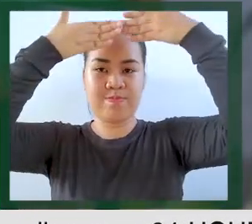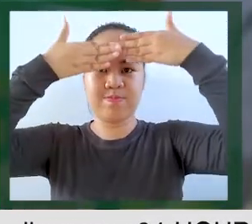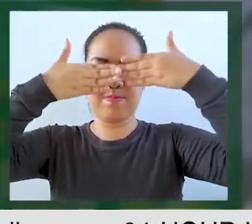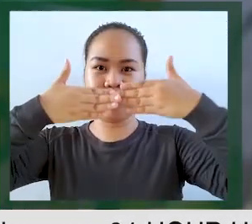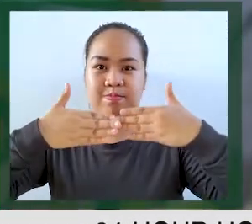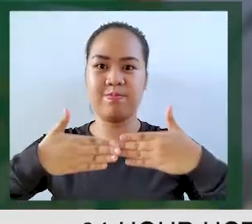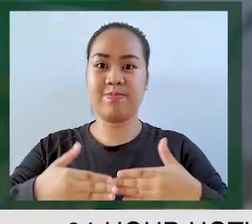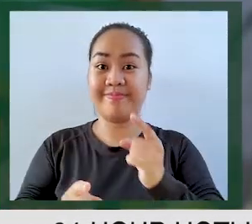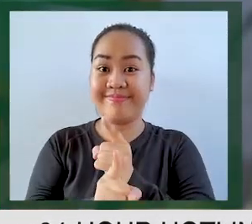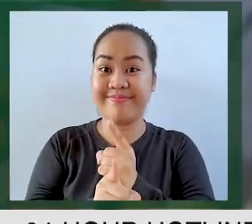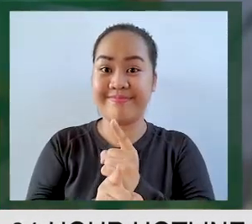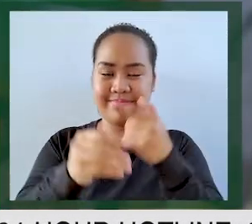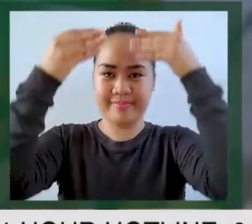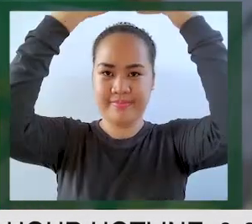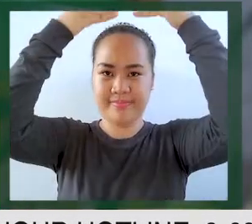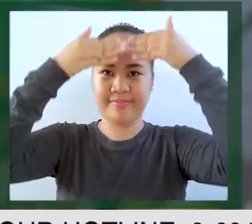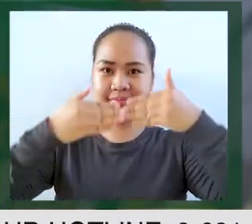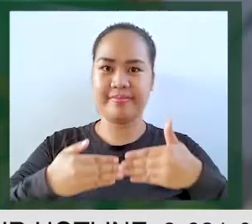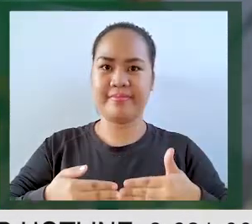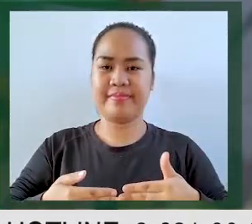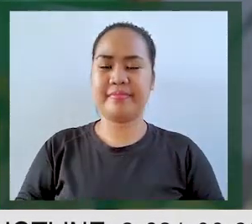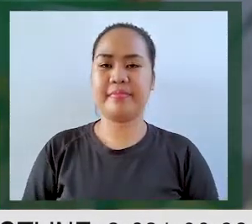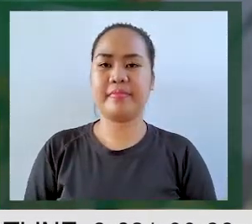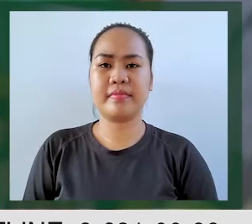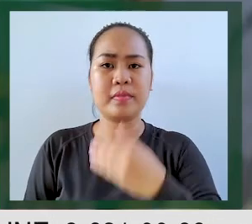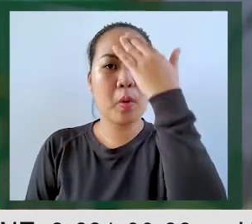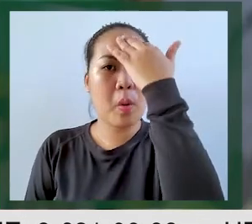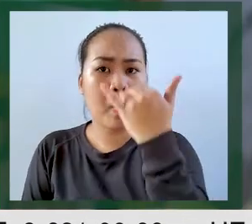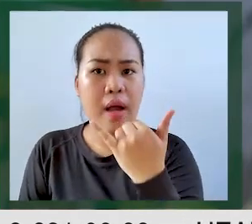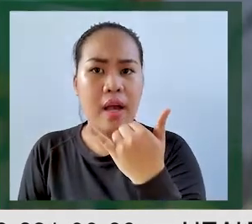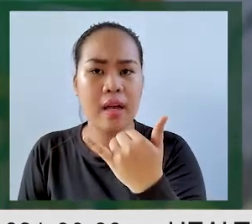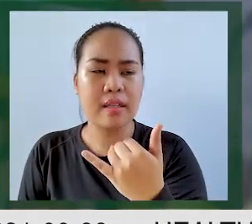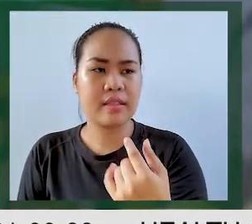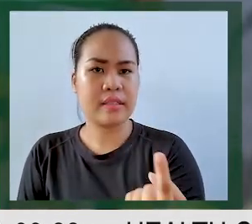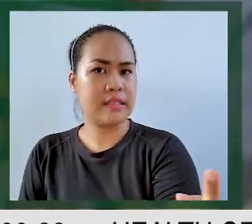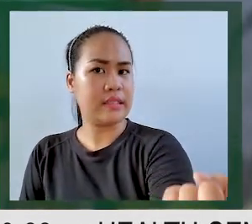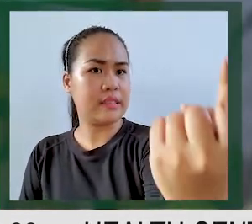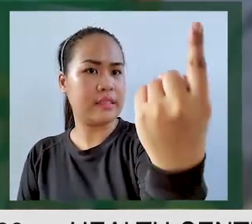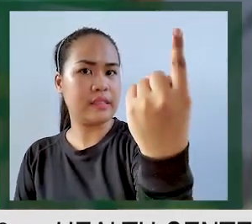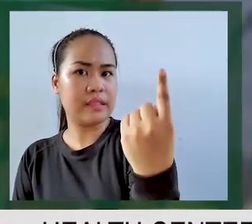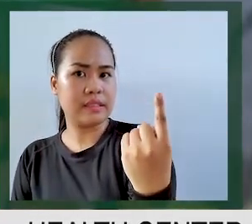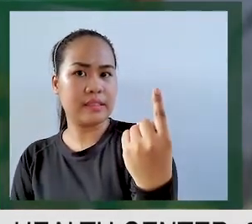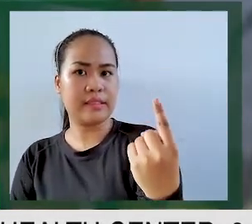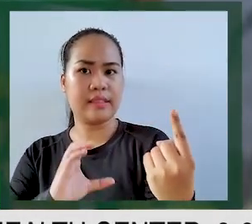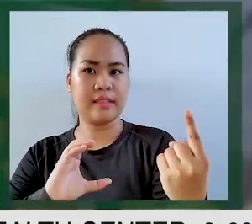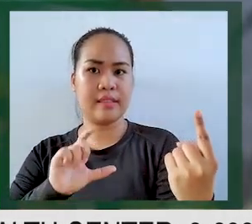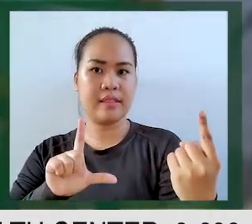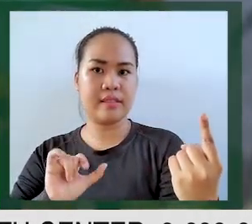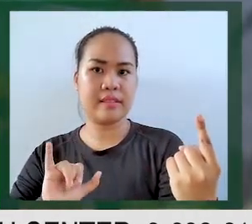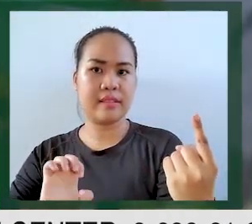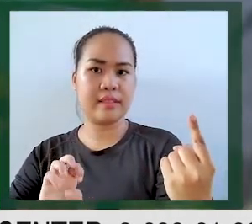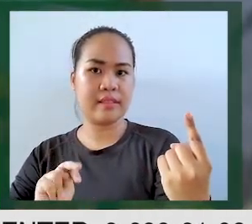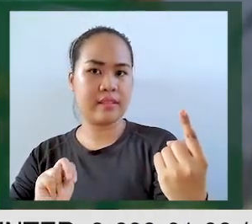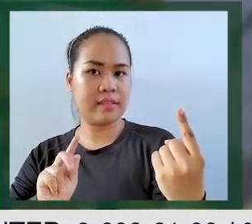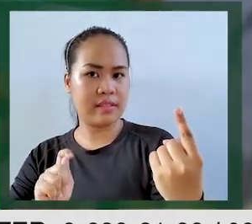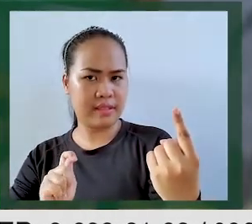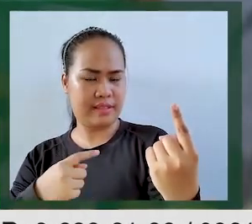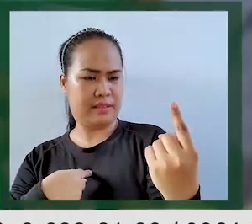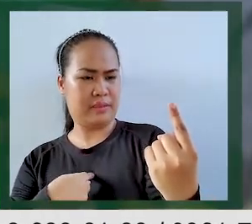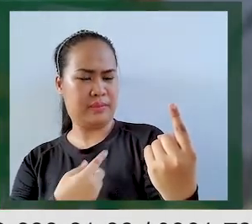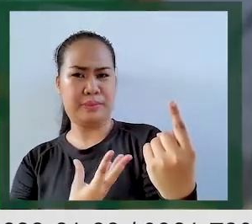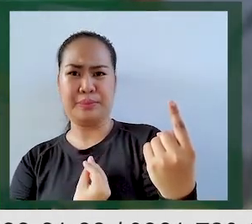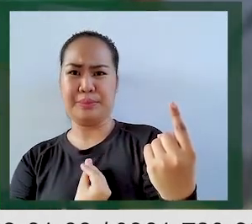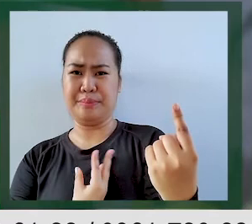nagrereklamo. 'Di ba? I still don't see the point, no? Pero 'yan yung aking iginigiit po sa